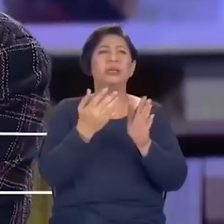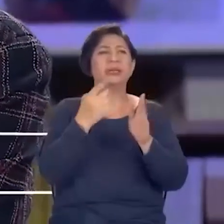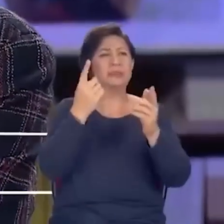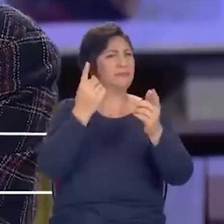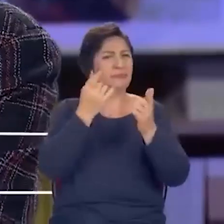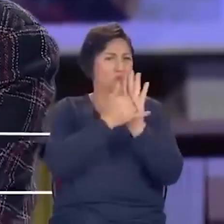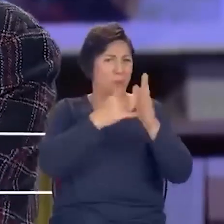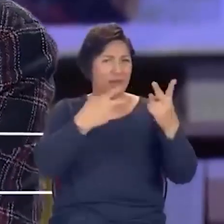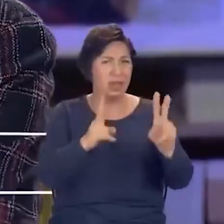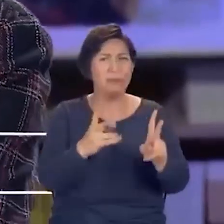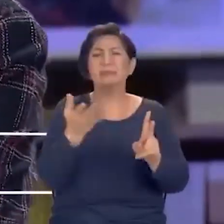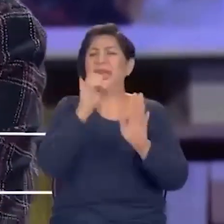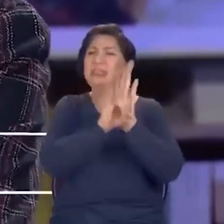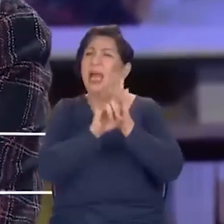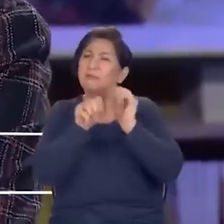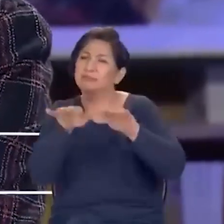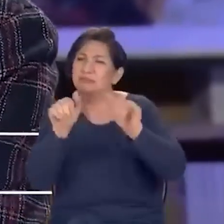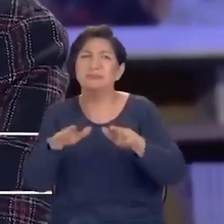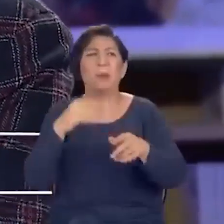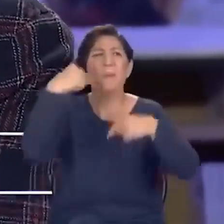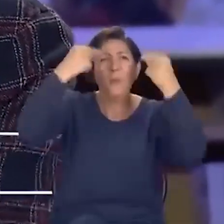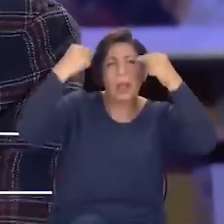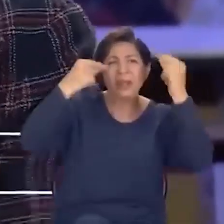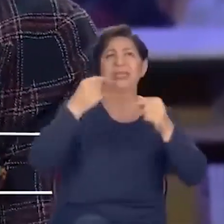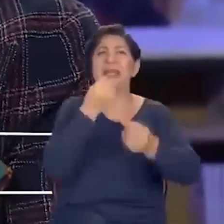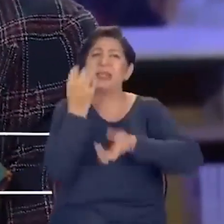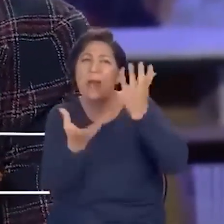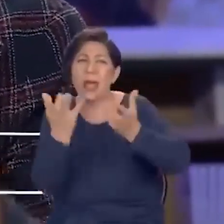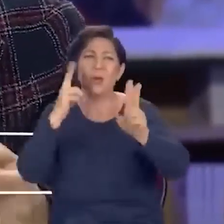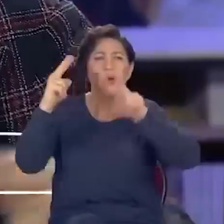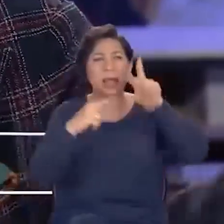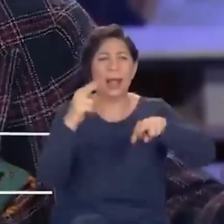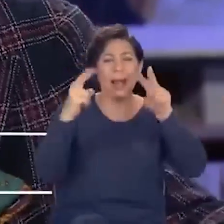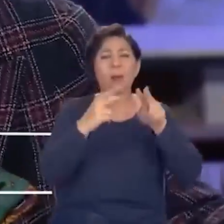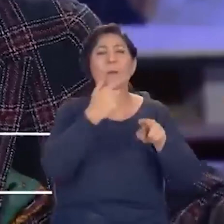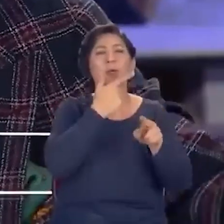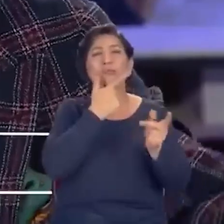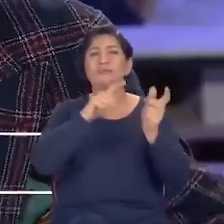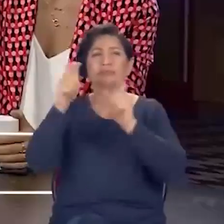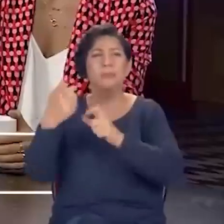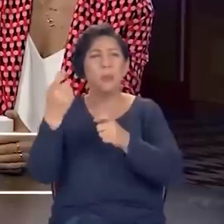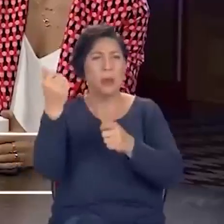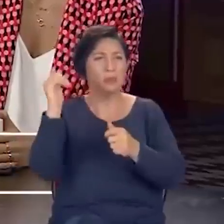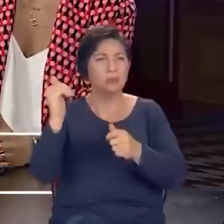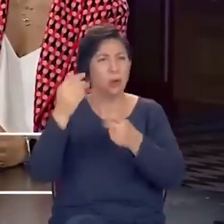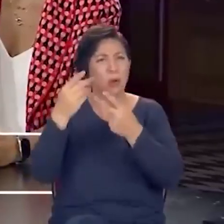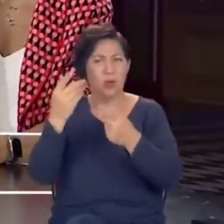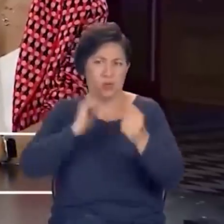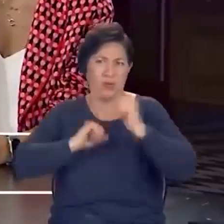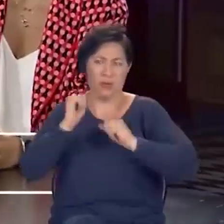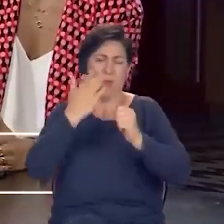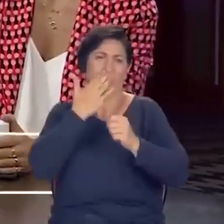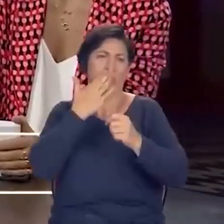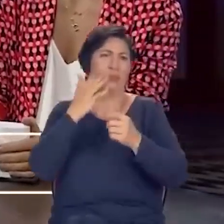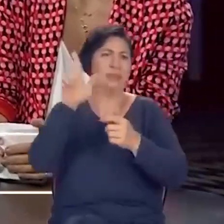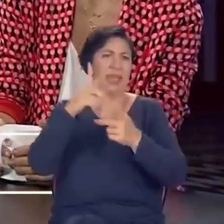açalım, kanalı açalım. Sen işte şey de yaparsın, makyaj da yaparsın Instagram'da falan. İşte Bodrum'a yerleşelim. Orada da kolejler molejler açılmış çocuk